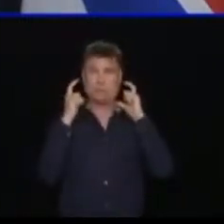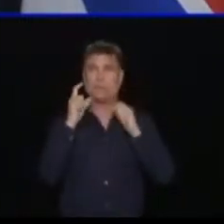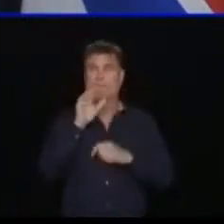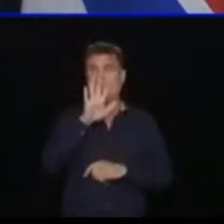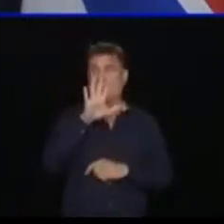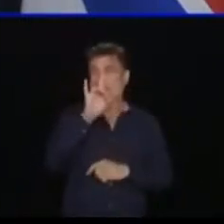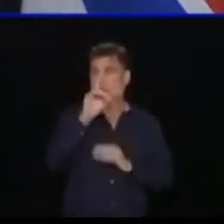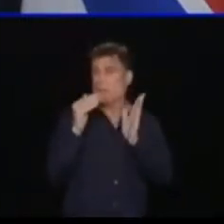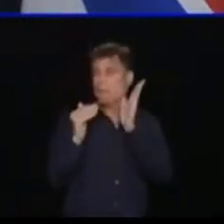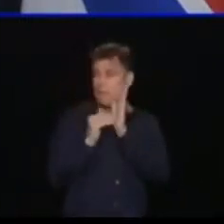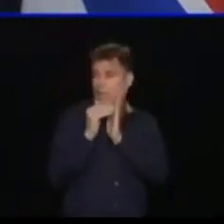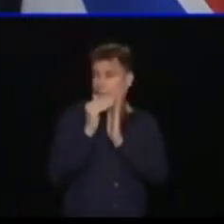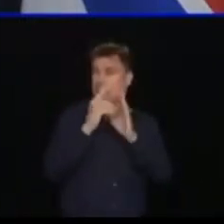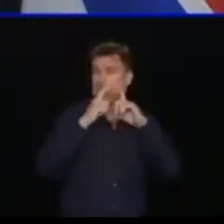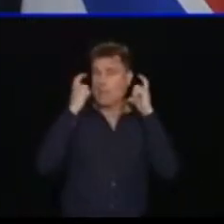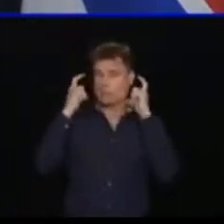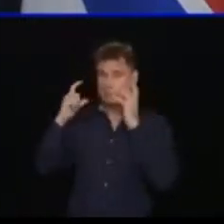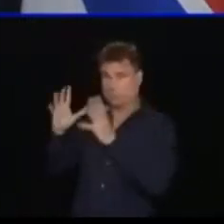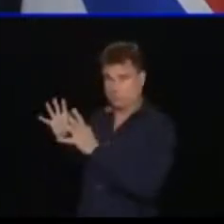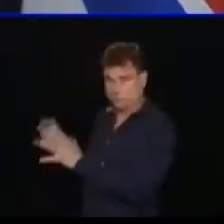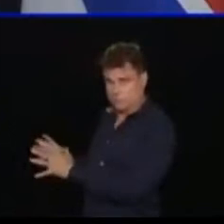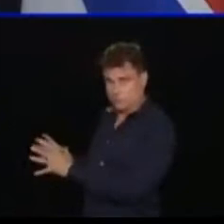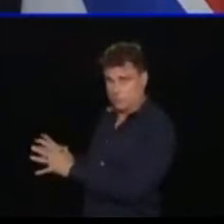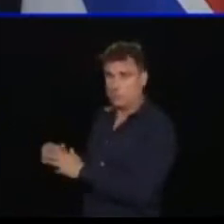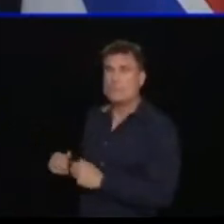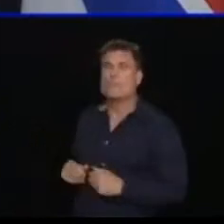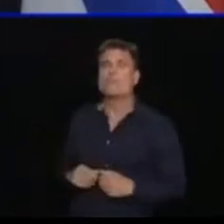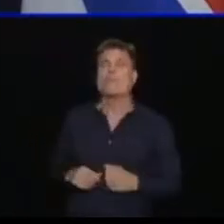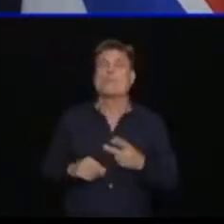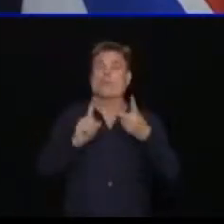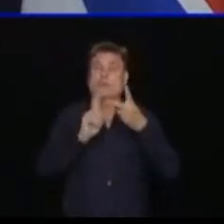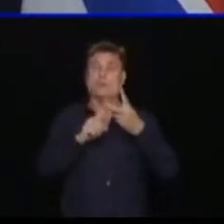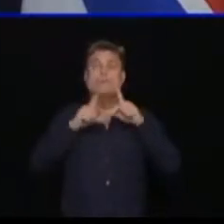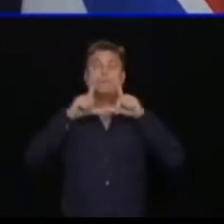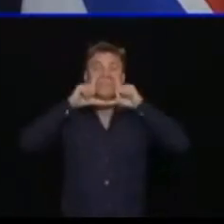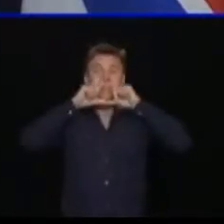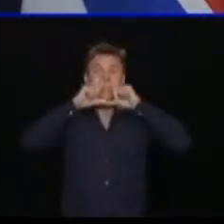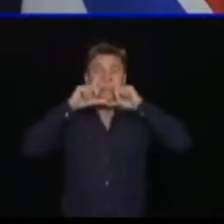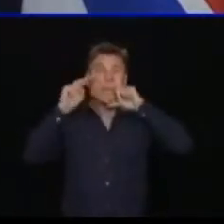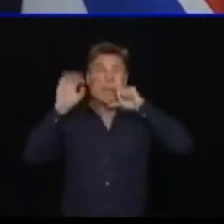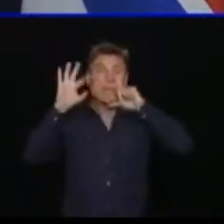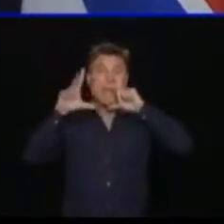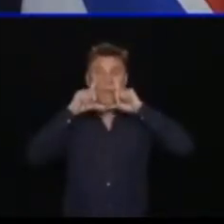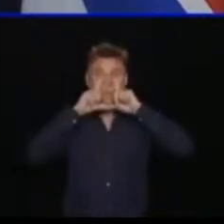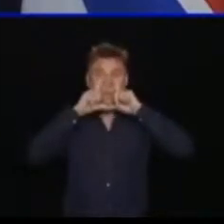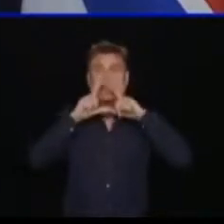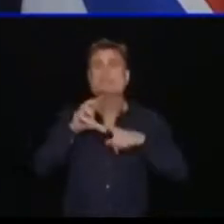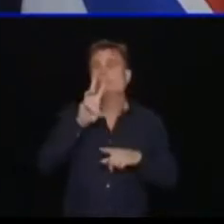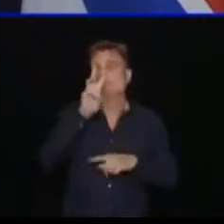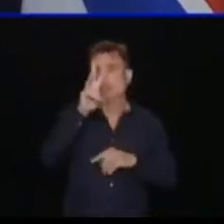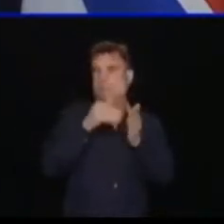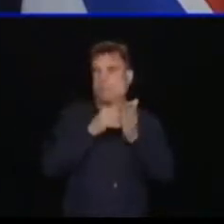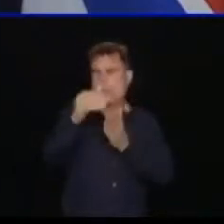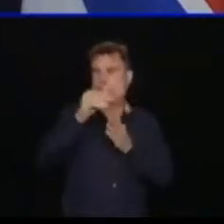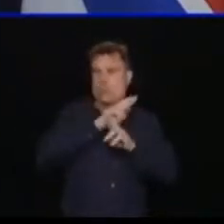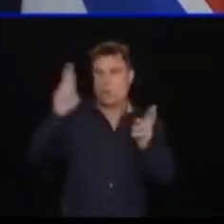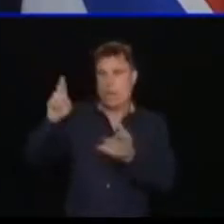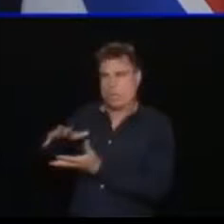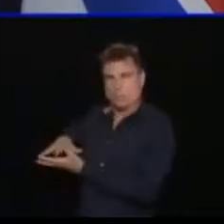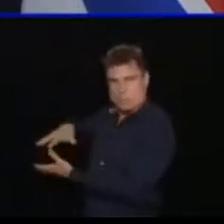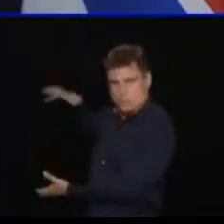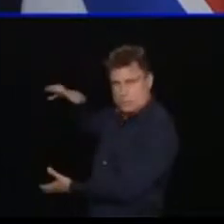的战略储备，这个是医疗物资的储备，不单单现在要用，满足现在要用，现在还要为这个将来